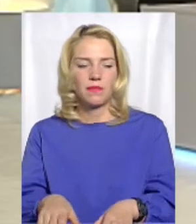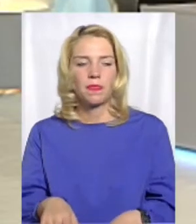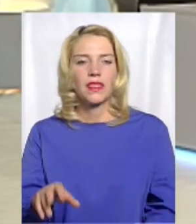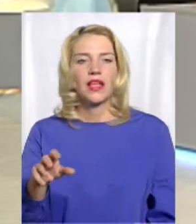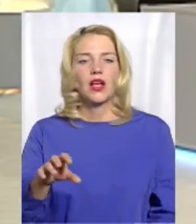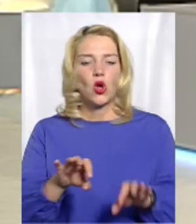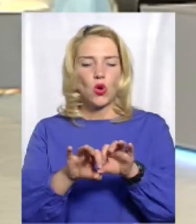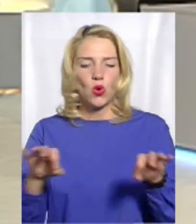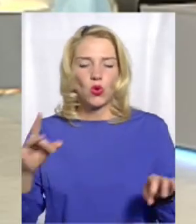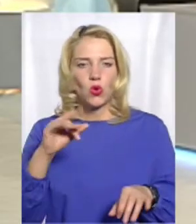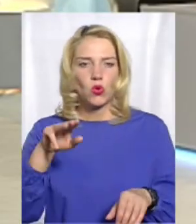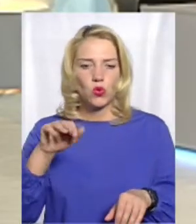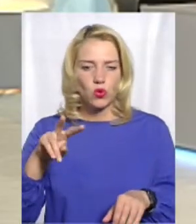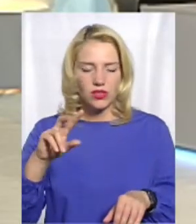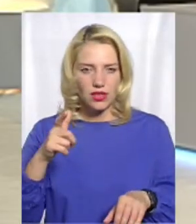люмінесцентні лампи,